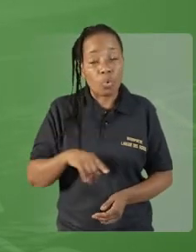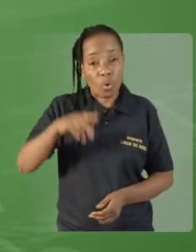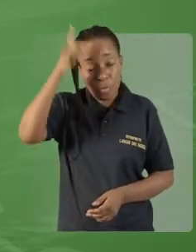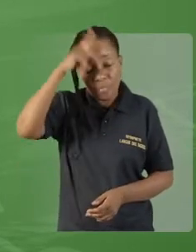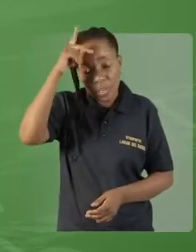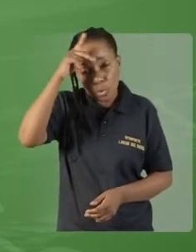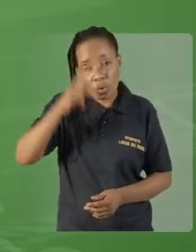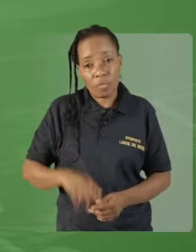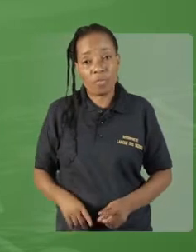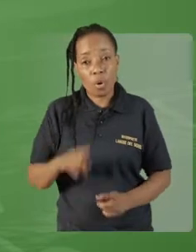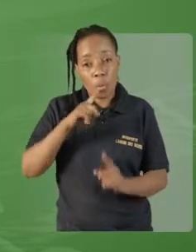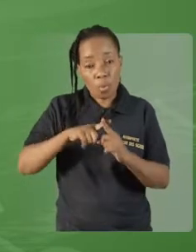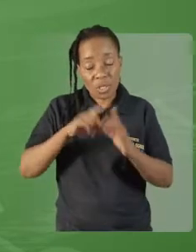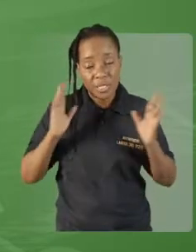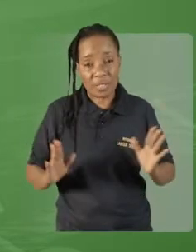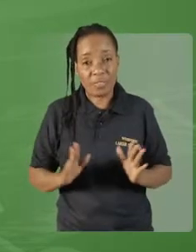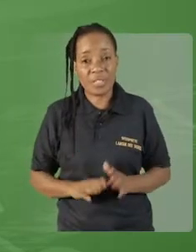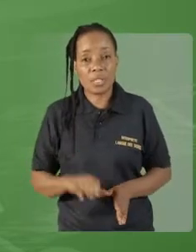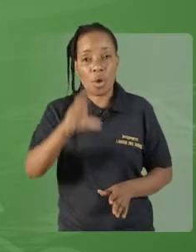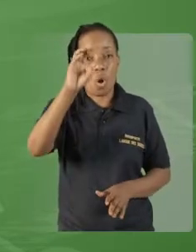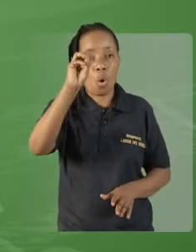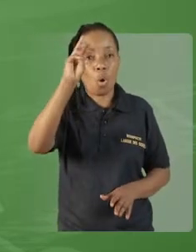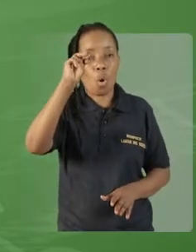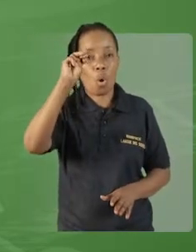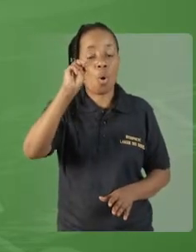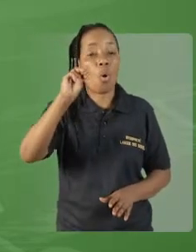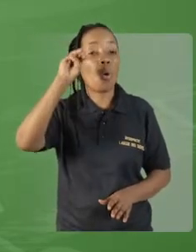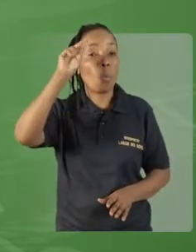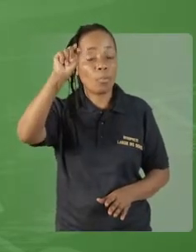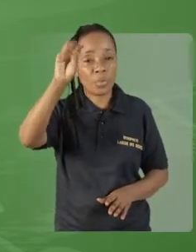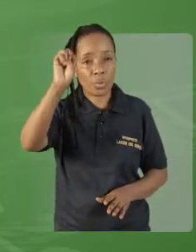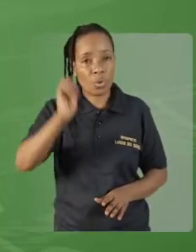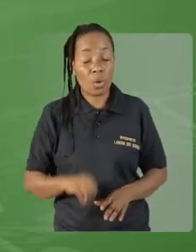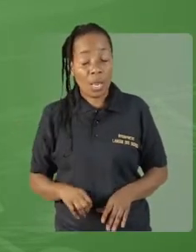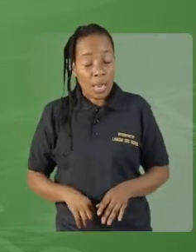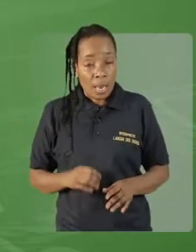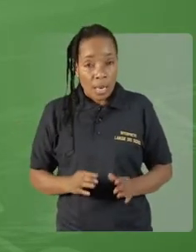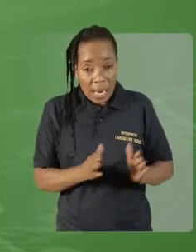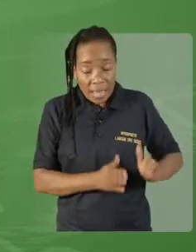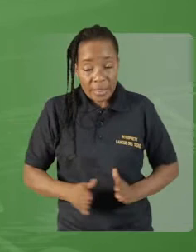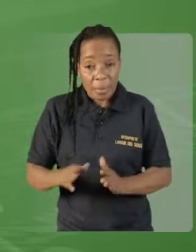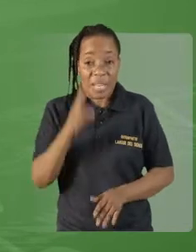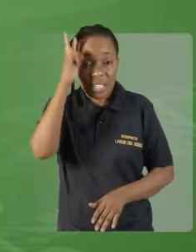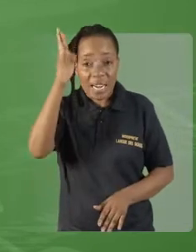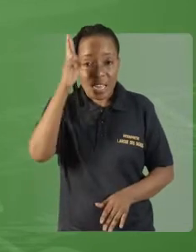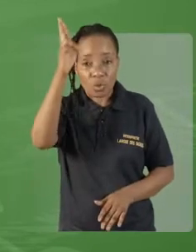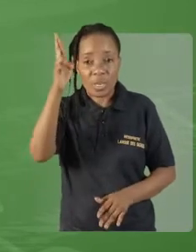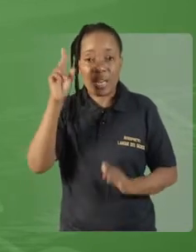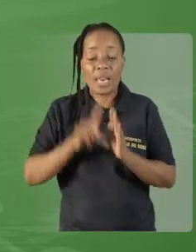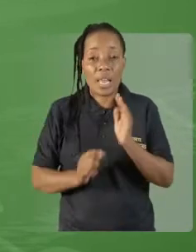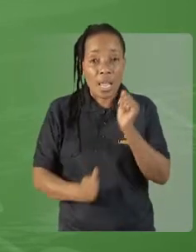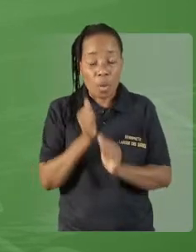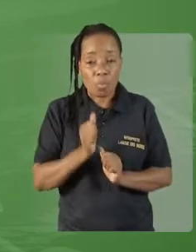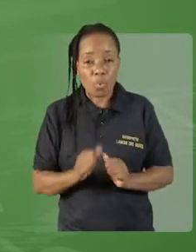positiviste Auguste Comte, la démarche rationnelle est plus crédible, plus rigoureuse et plus